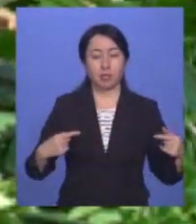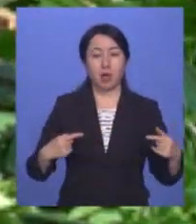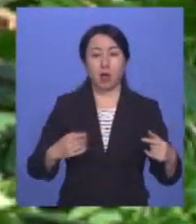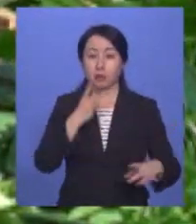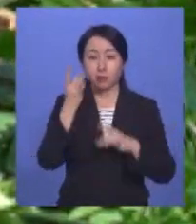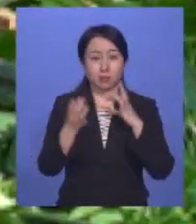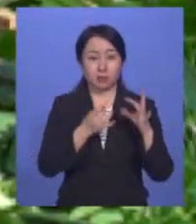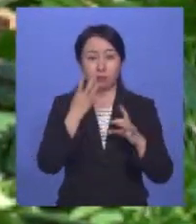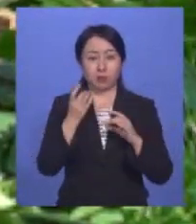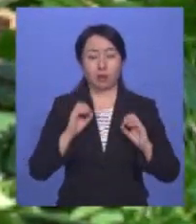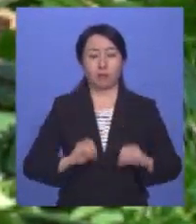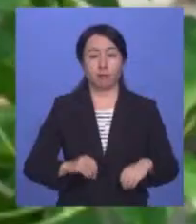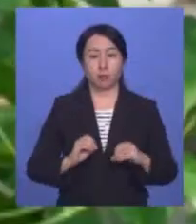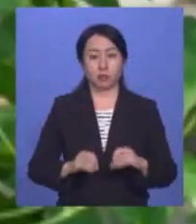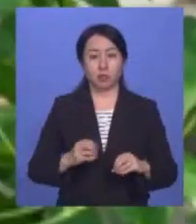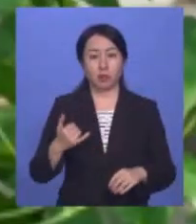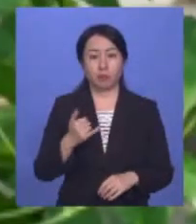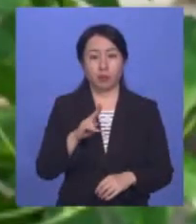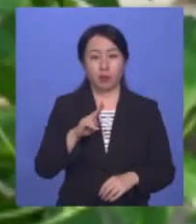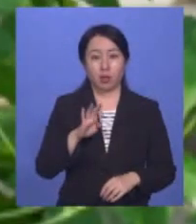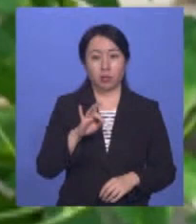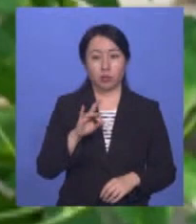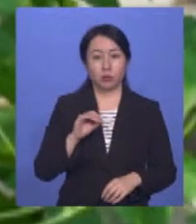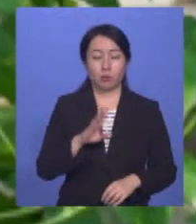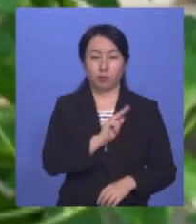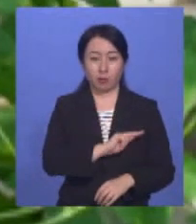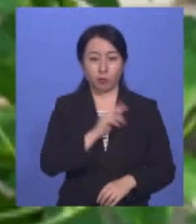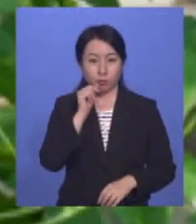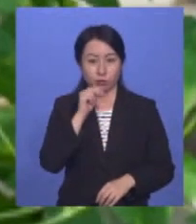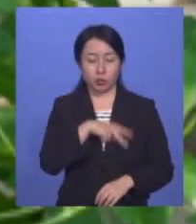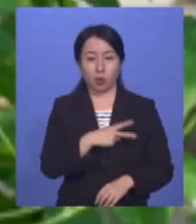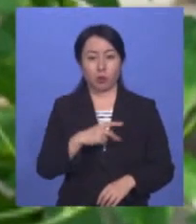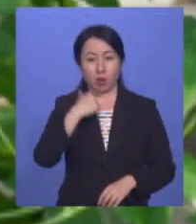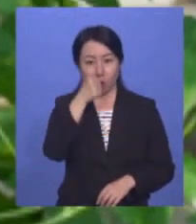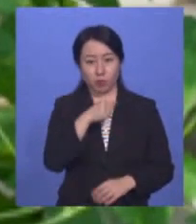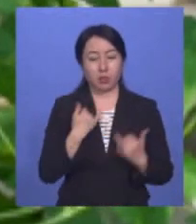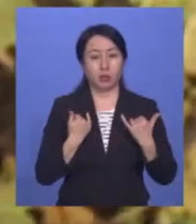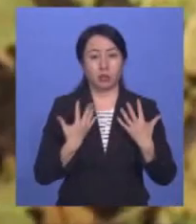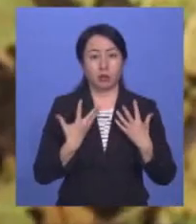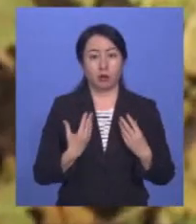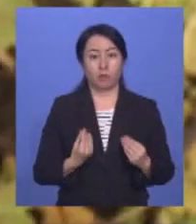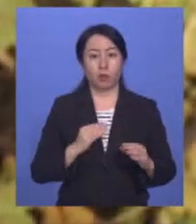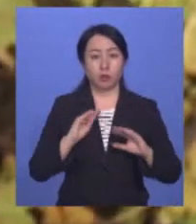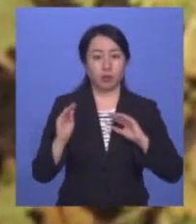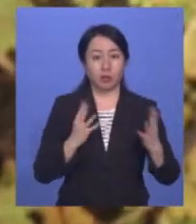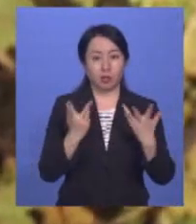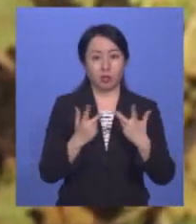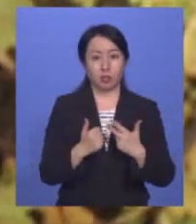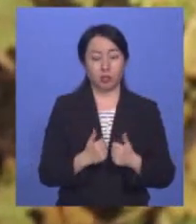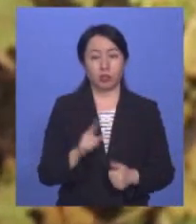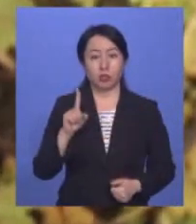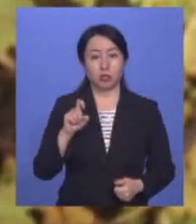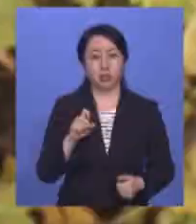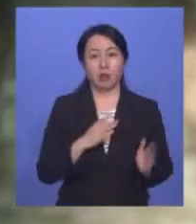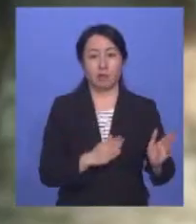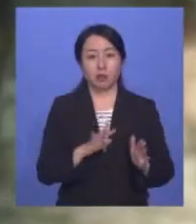комнатные растения. Высаживает и поливает их Василий Костюков. Трудится мужчина около года. На сегодняшний день оранжерея насчитывает более 100